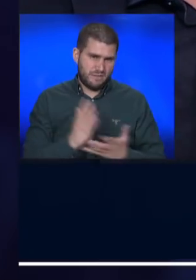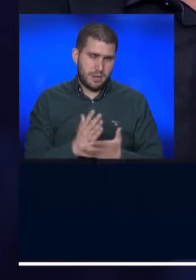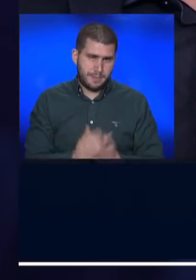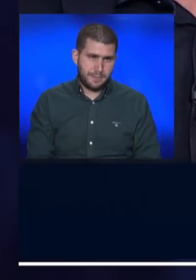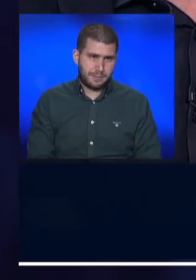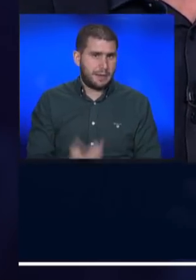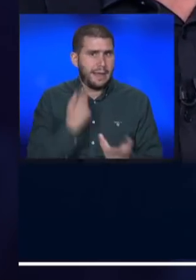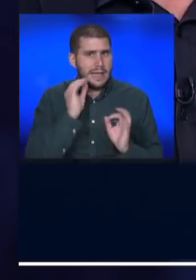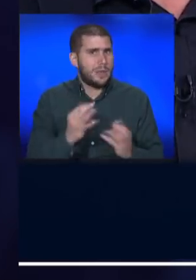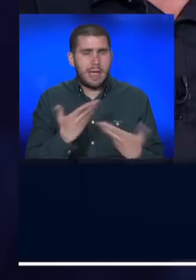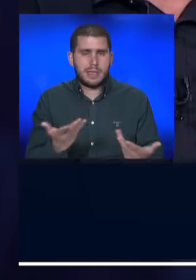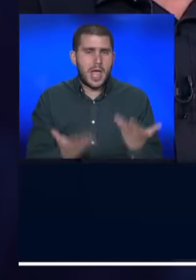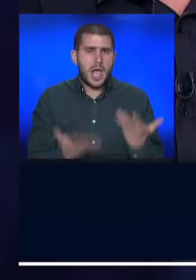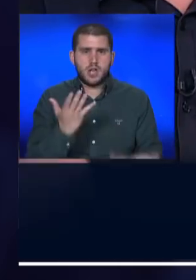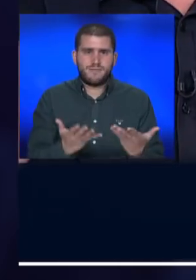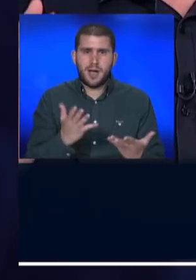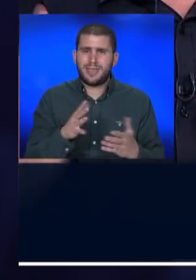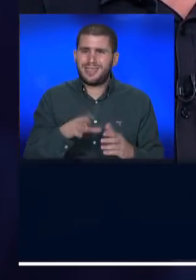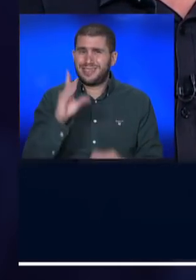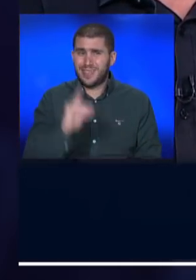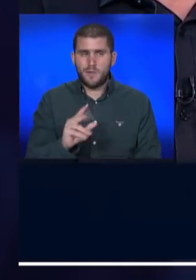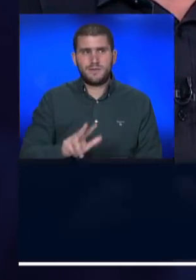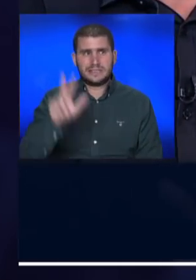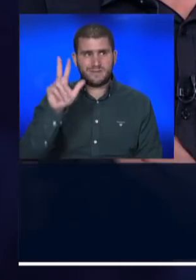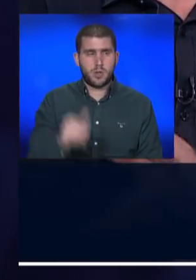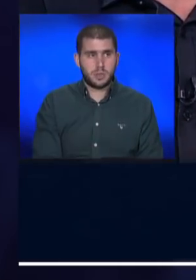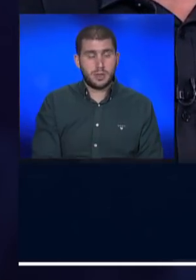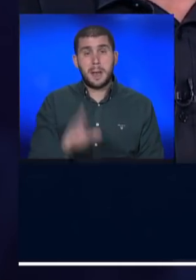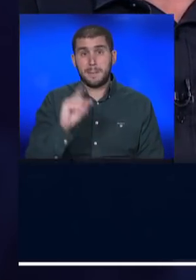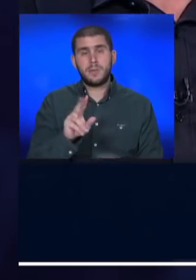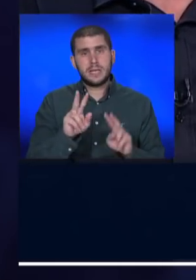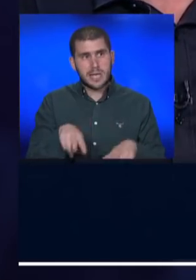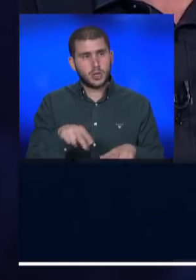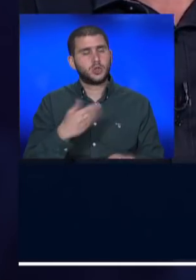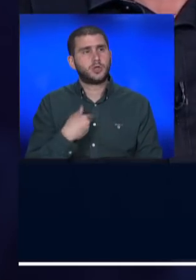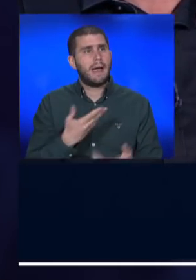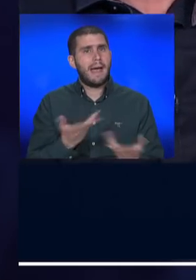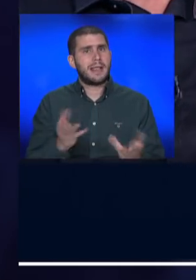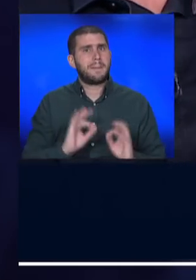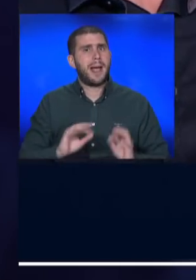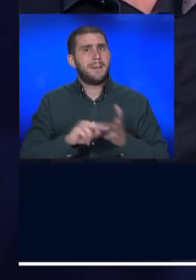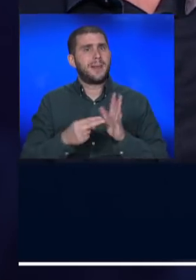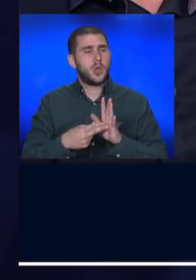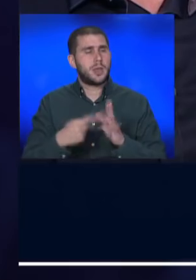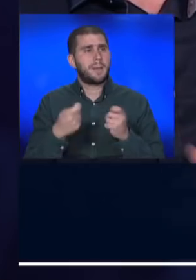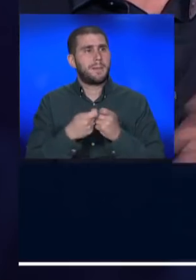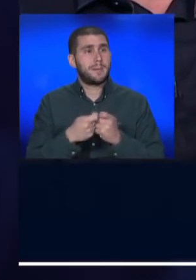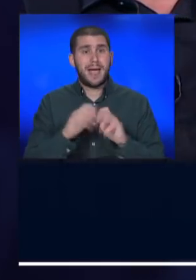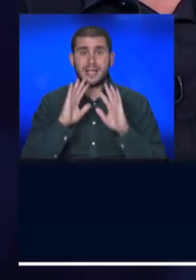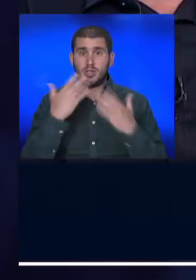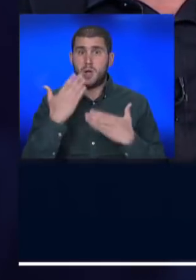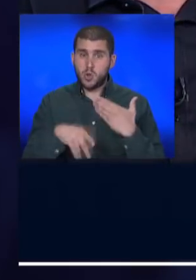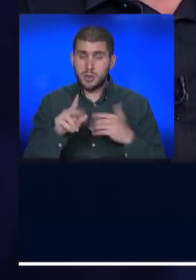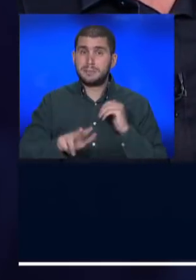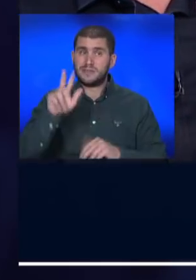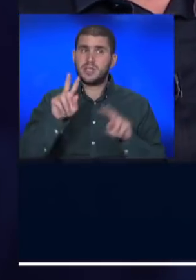להשוות בין גזרת הדרום לגזרת הצפון. בדרום יש לנו אין לנו שום מדיניות בעשור האחרון, בצפון יש קווים אדומים